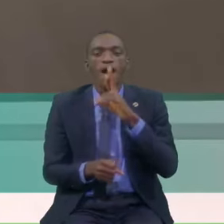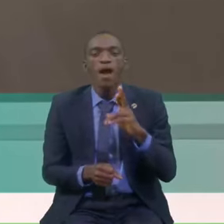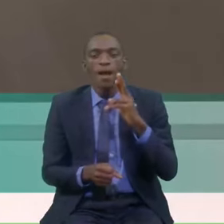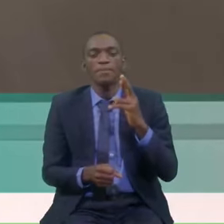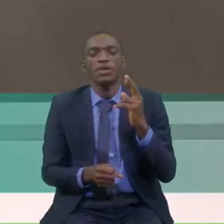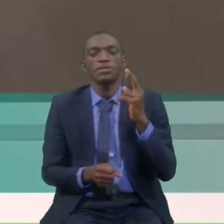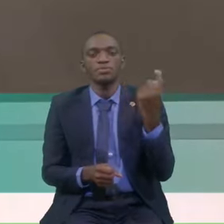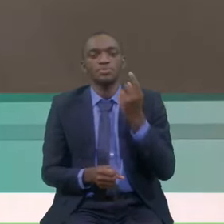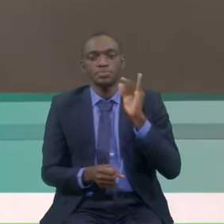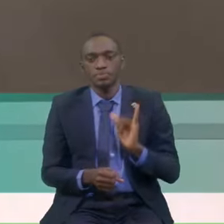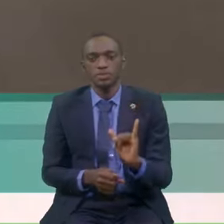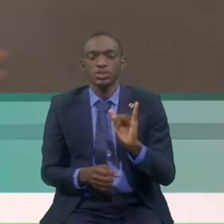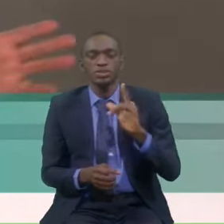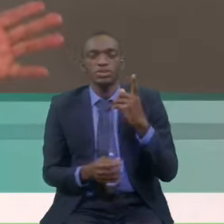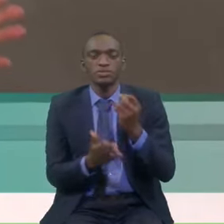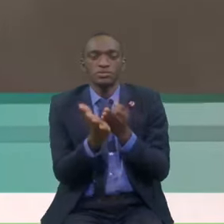sont éternelles.